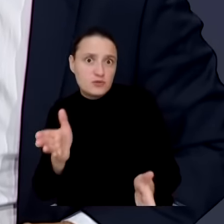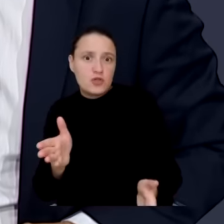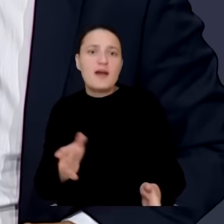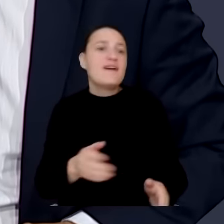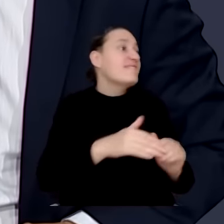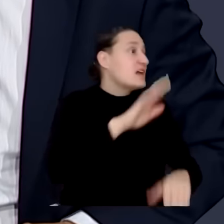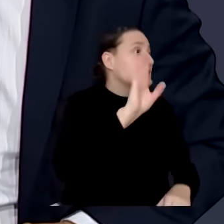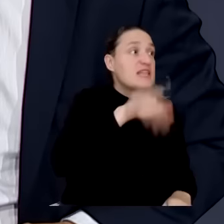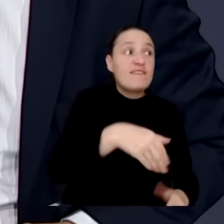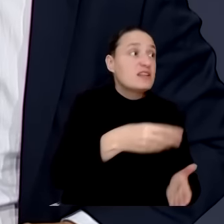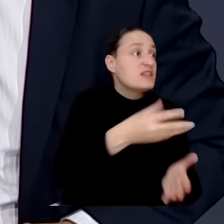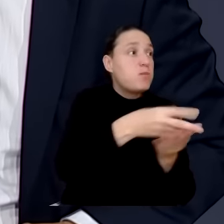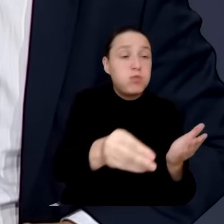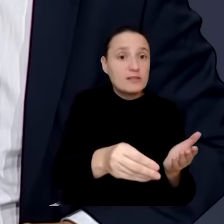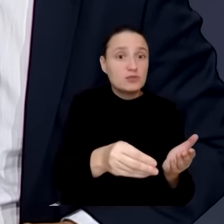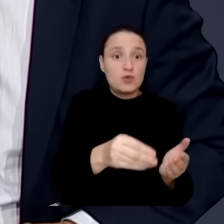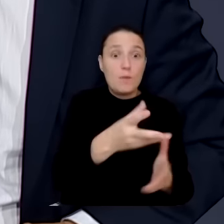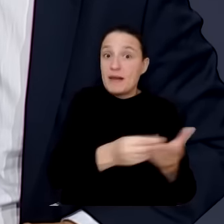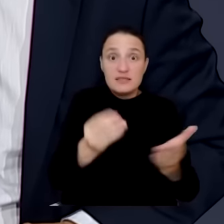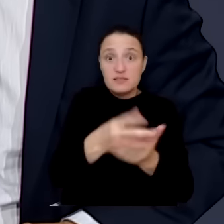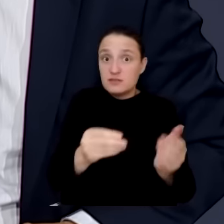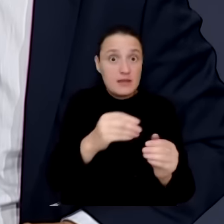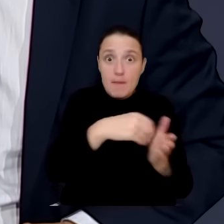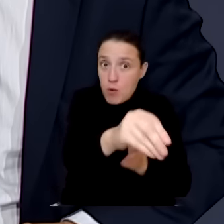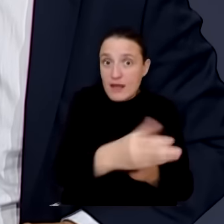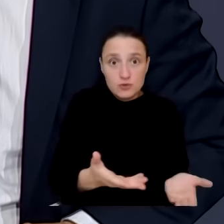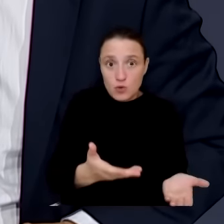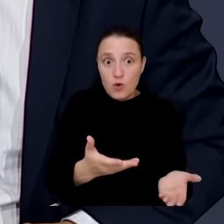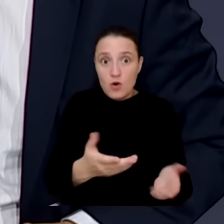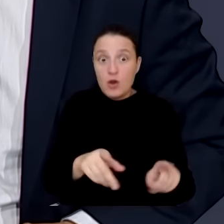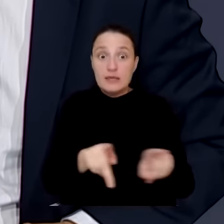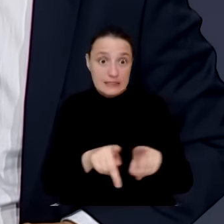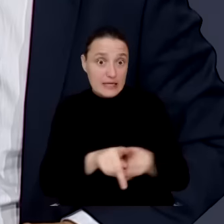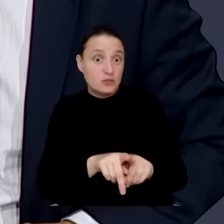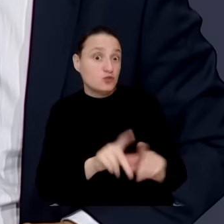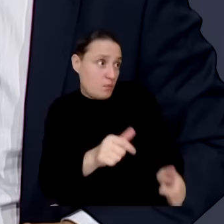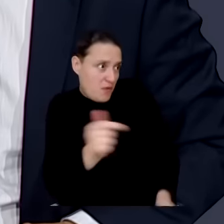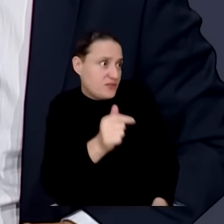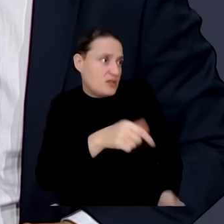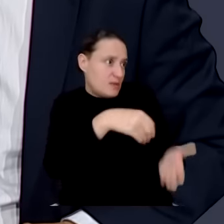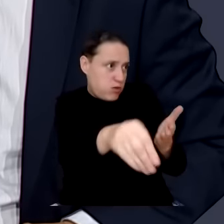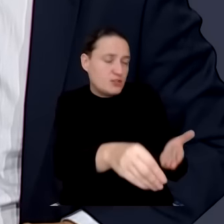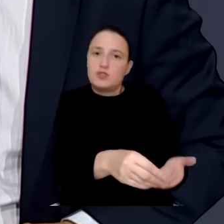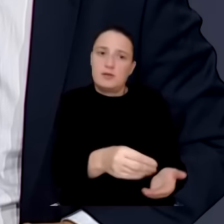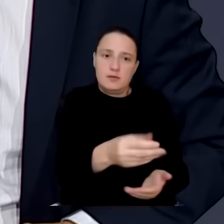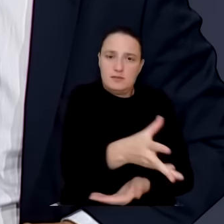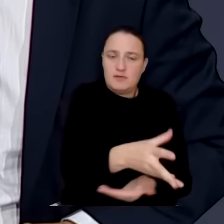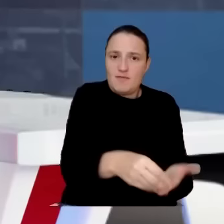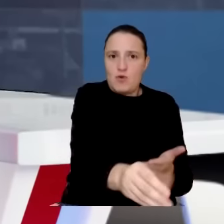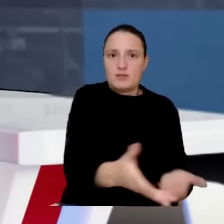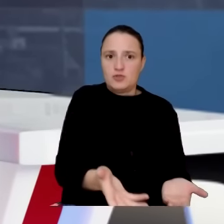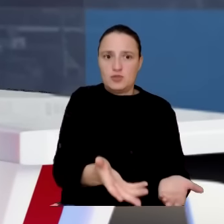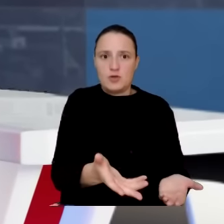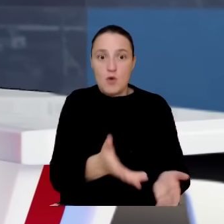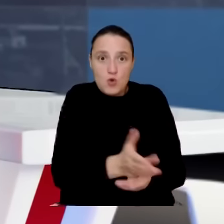wypłacan ni wypłacane są im pensje te należne nż wypłacane honoraria